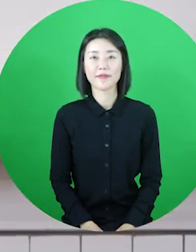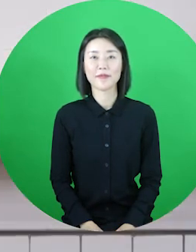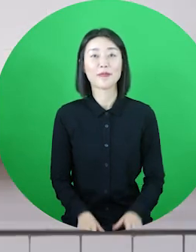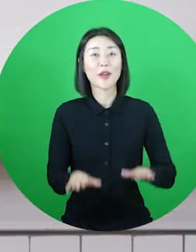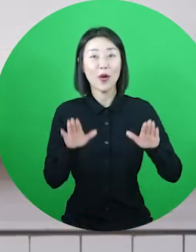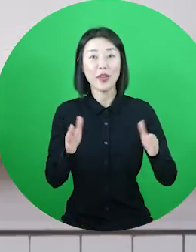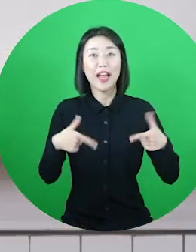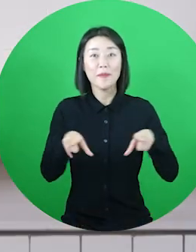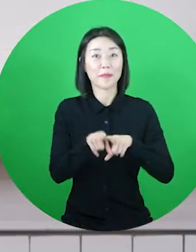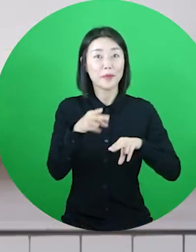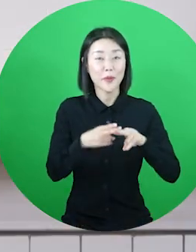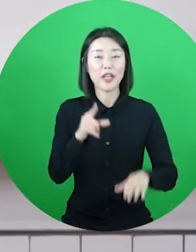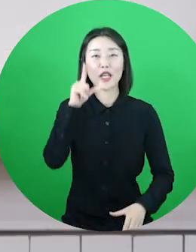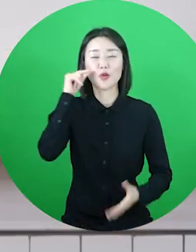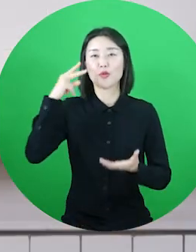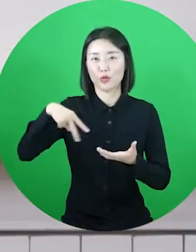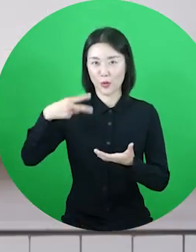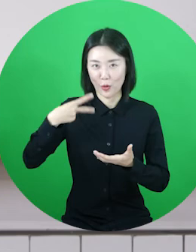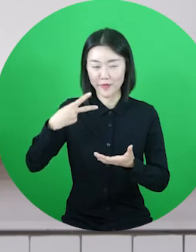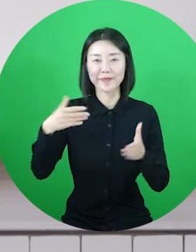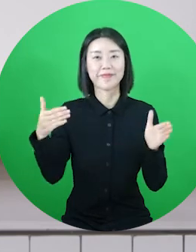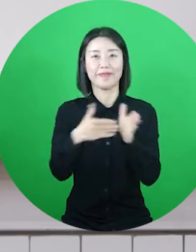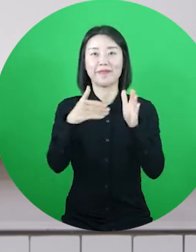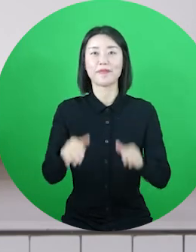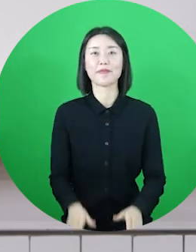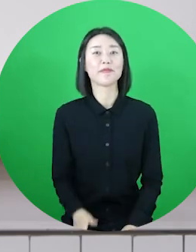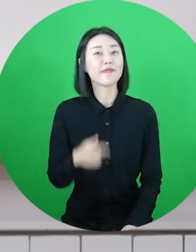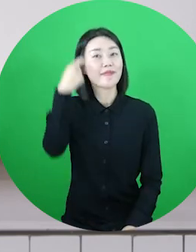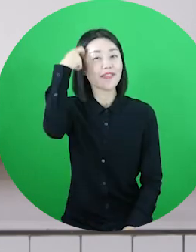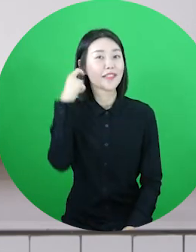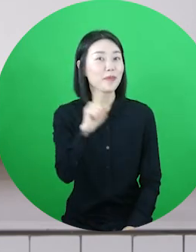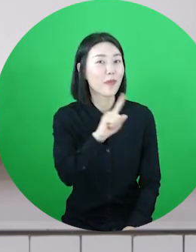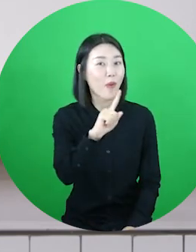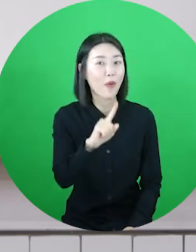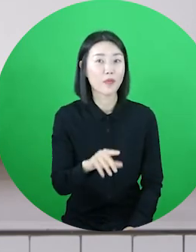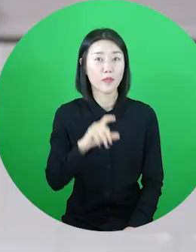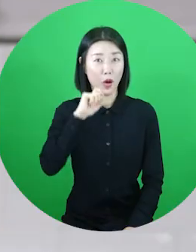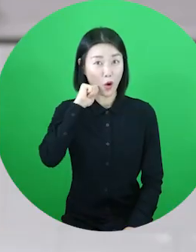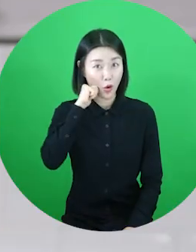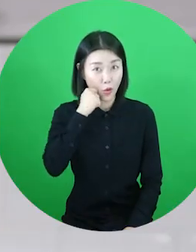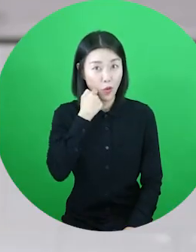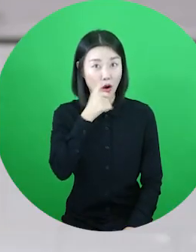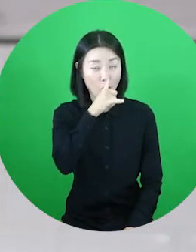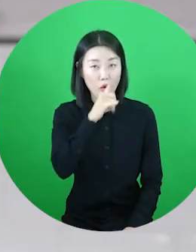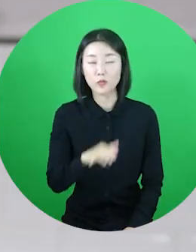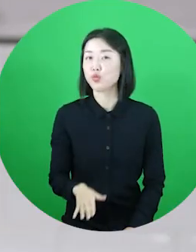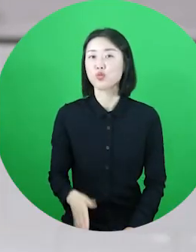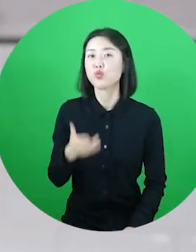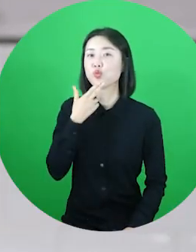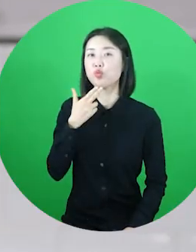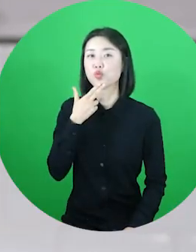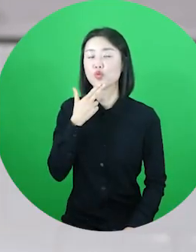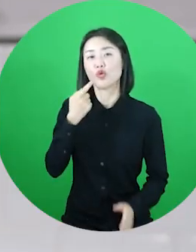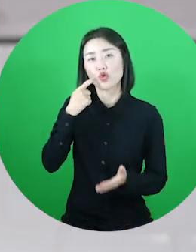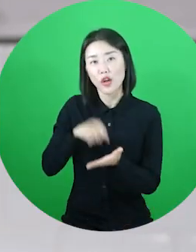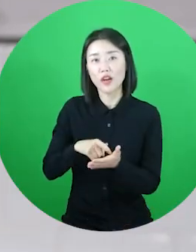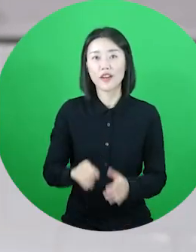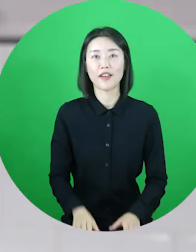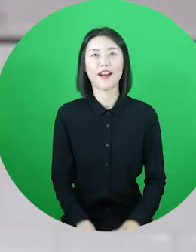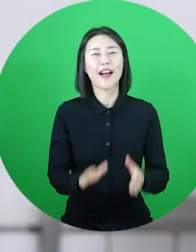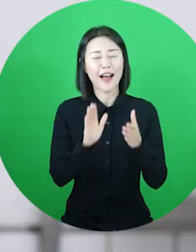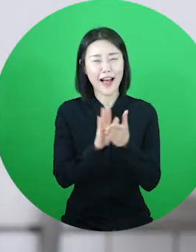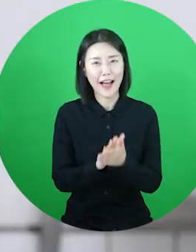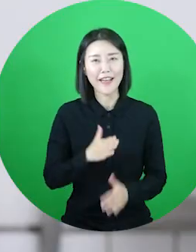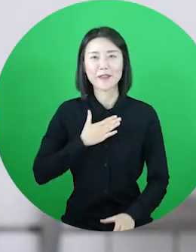오늘은 우동을 요리해 봤는데요. 어땠어요? 어려운 점 있었나요? 아니요, 없었어요. 네,